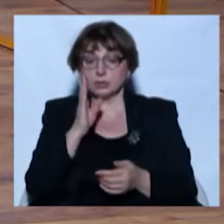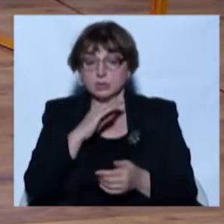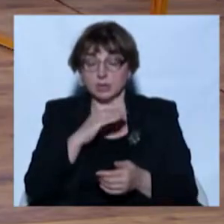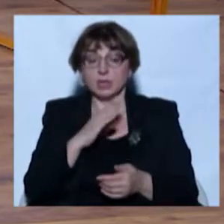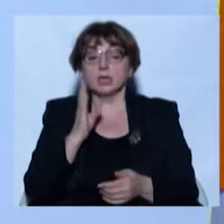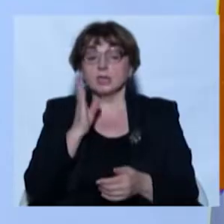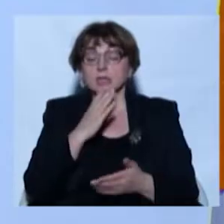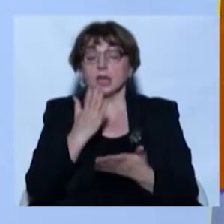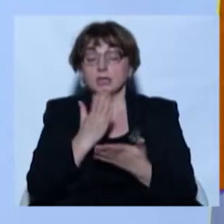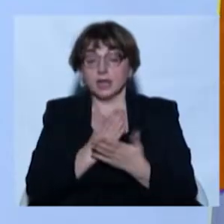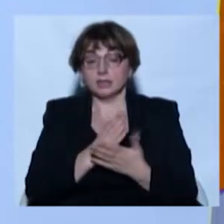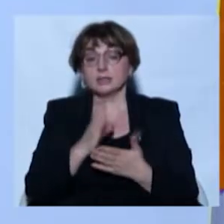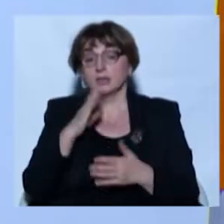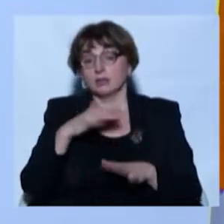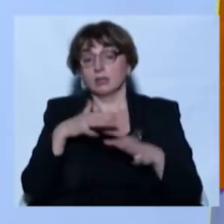ვთქვით, ის არის სითხე.